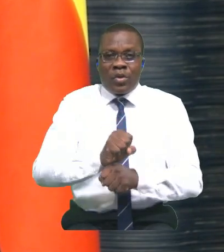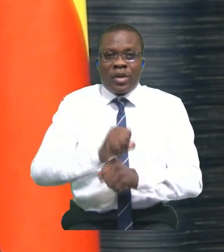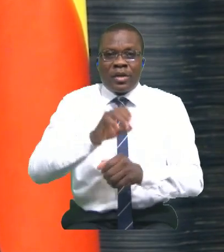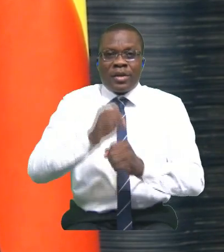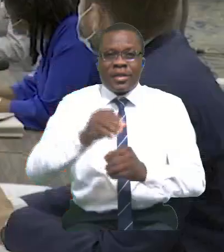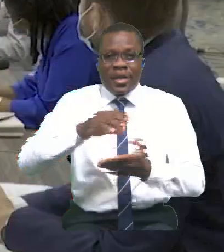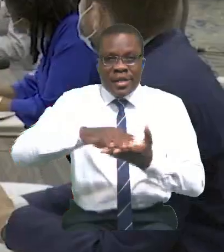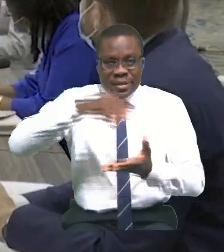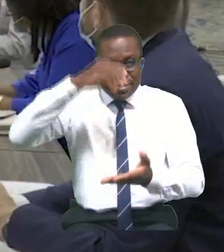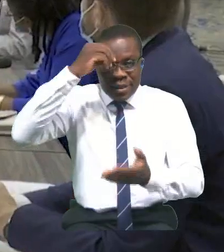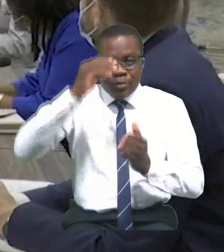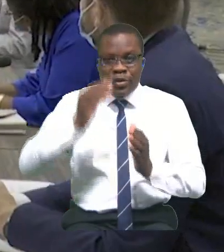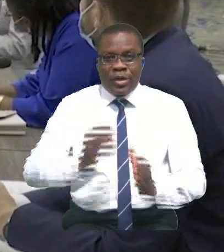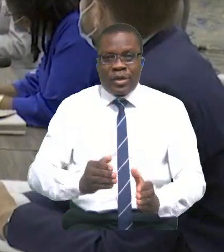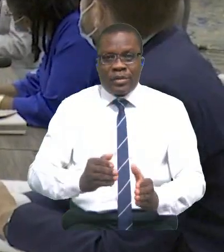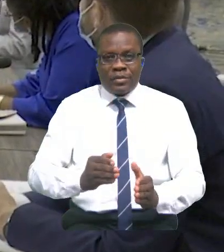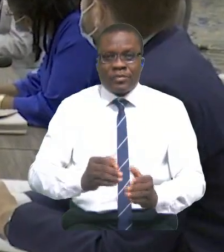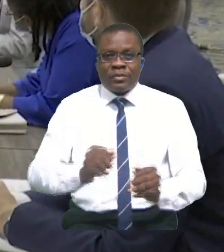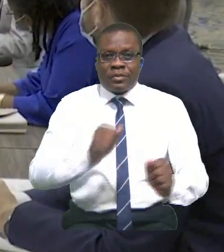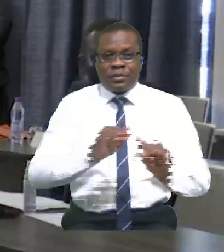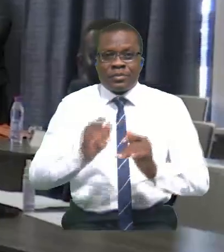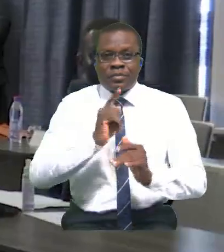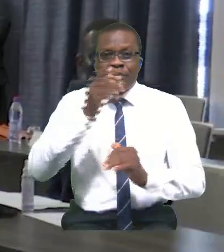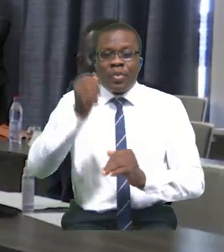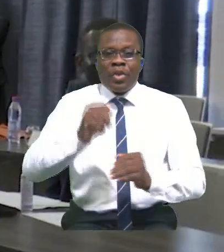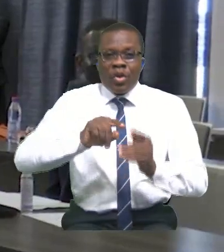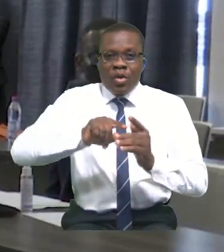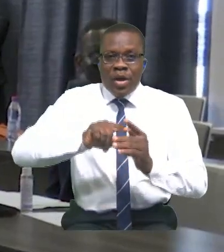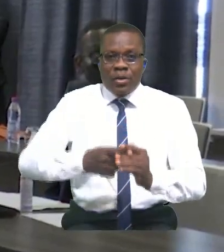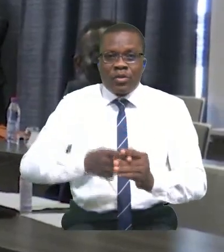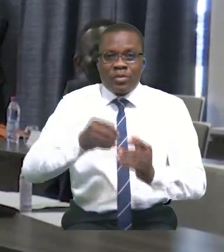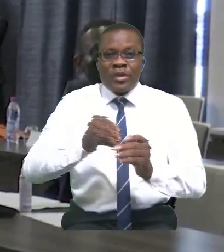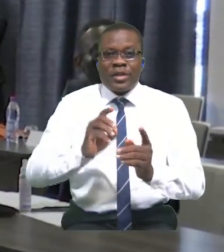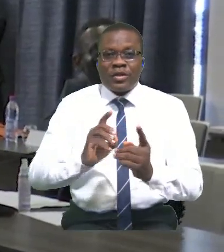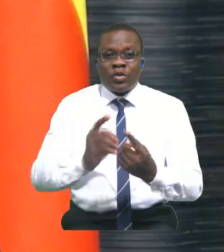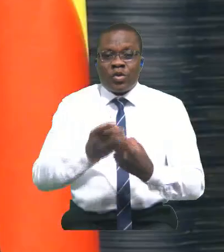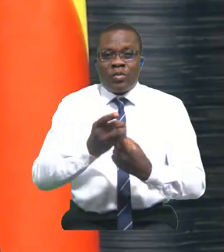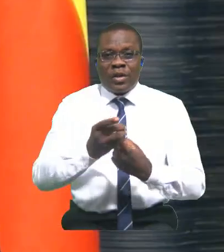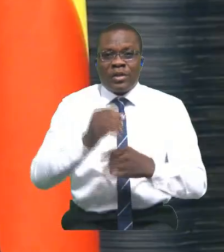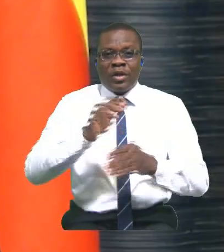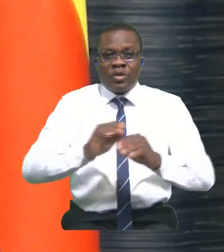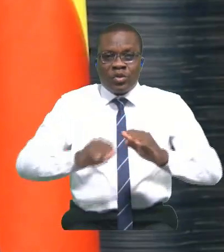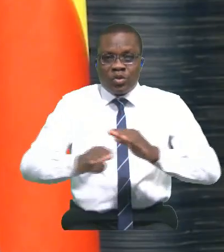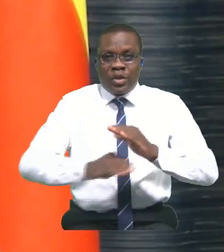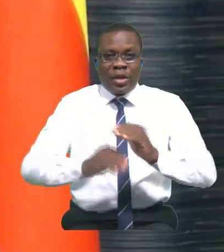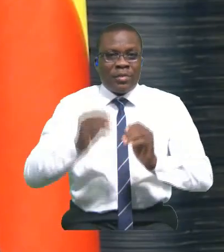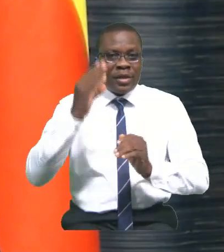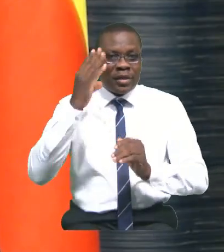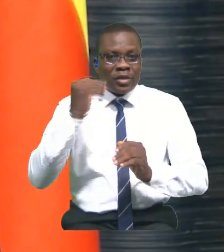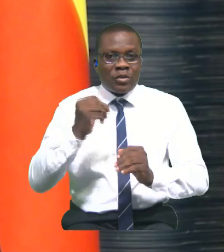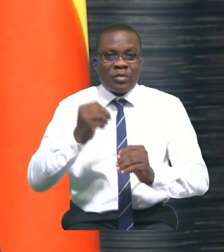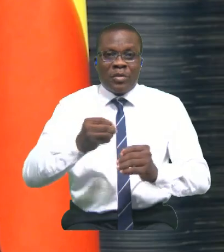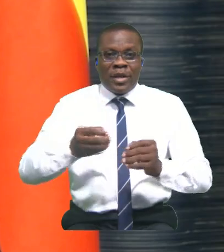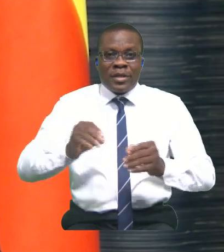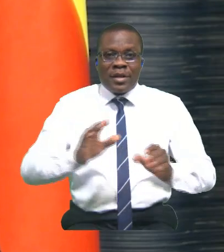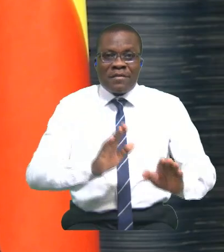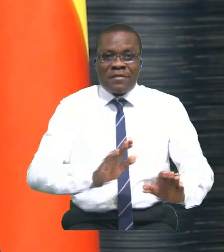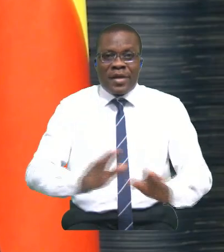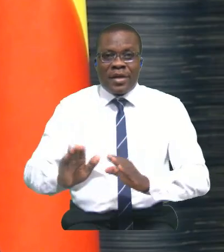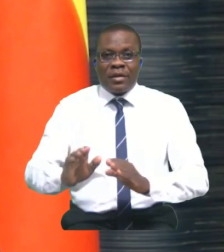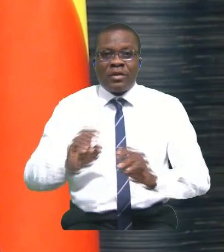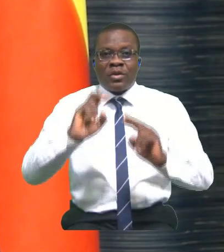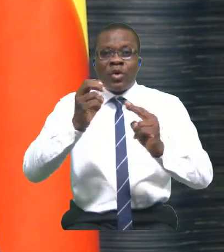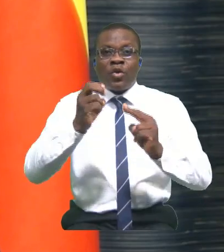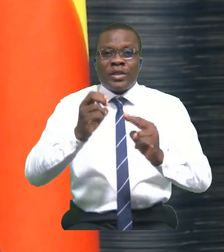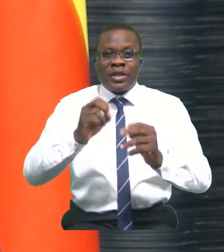apprenants des actions seront entreprises dans ce domaine sur la base deexpérience engrangée au titre de la